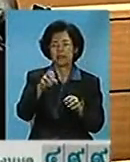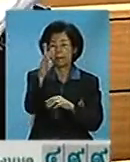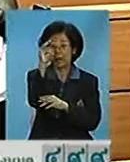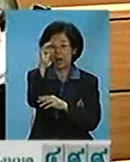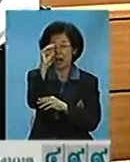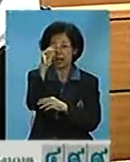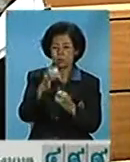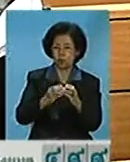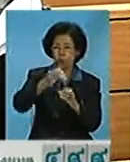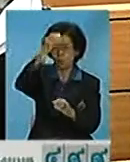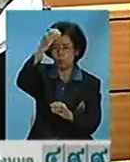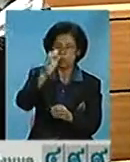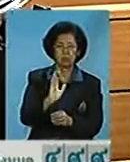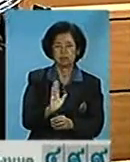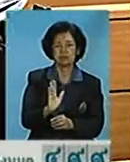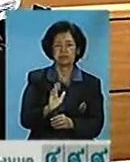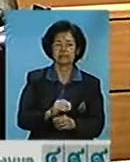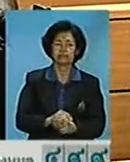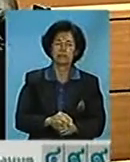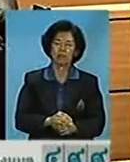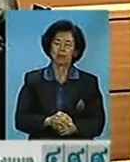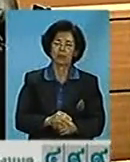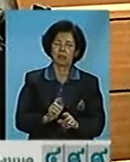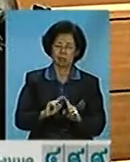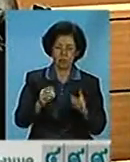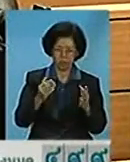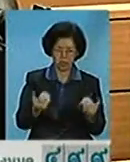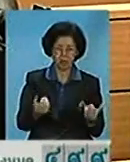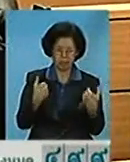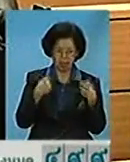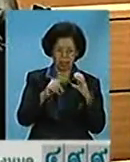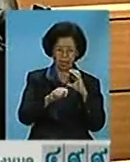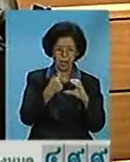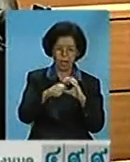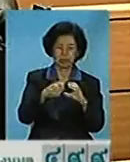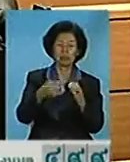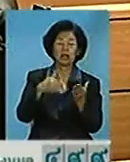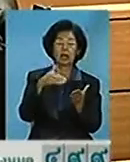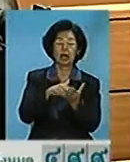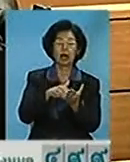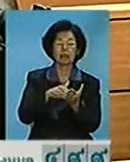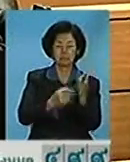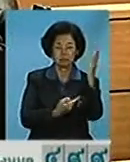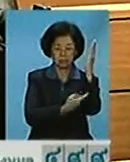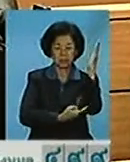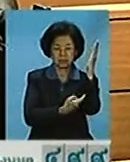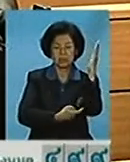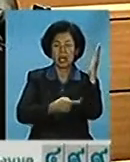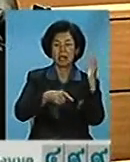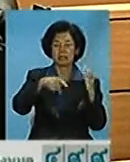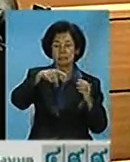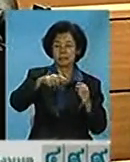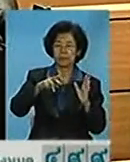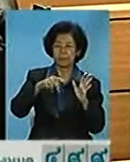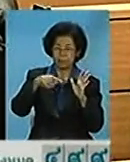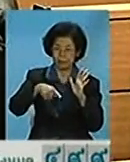ให้เก็บจากยางเฉยๆแต่วันนี้ท่านมาตั้งตลาดกลางยางพาราขึ้นมารักษาเสถียรภาพราคายางพ